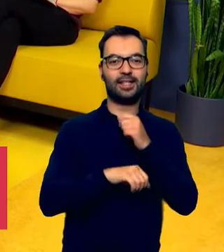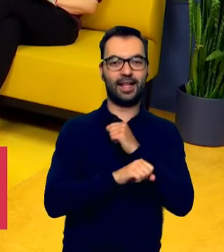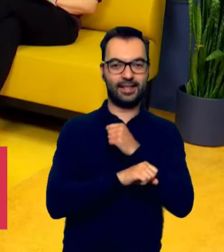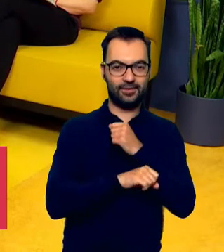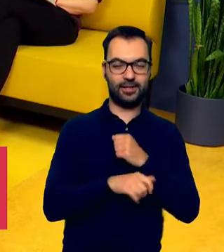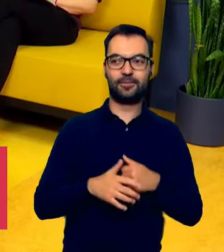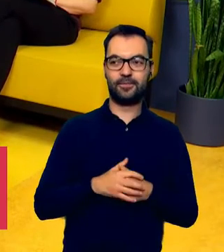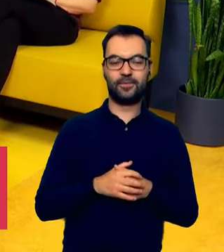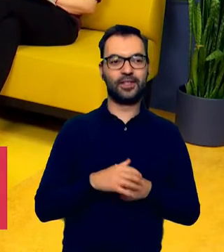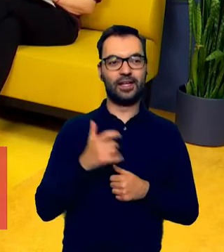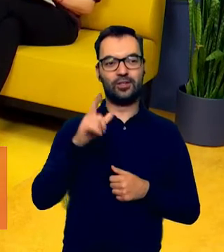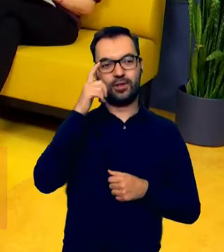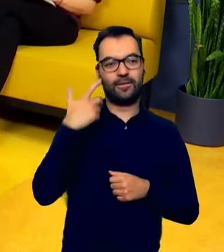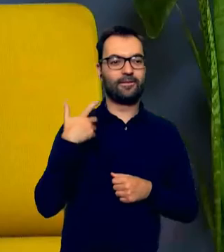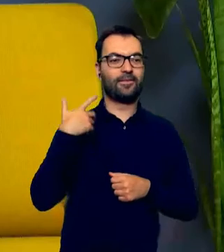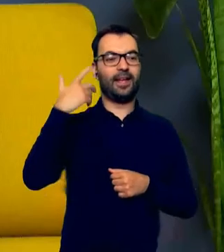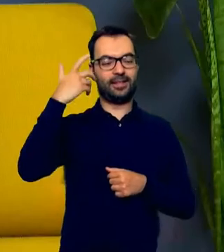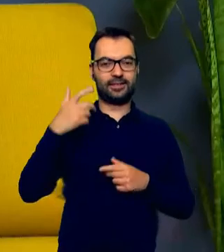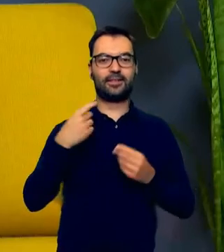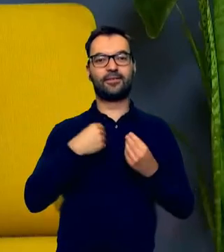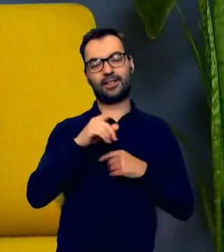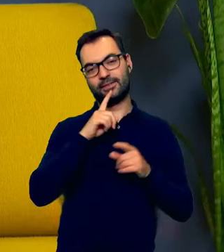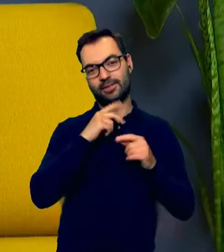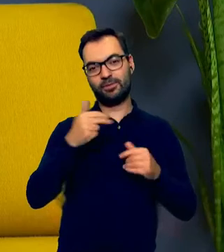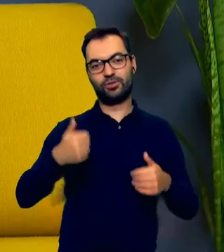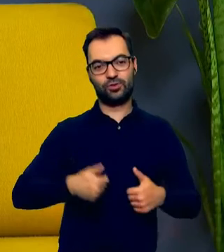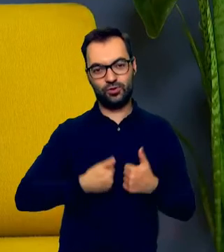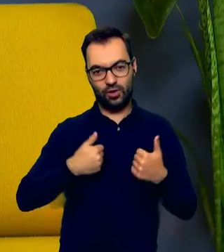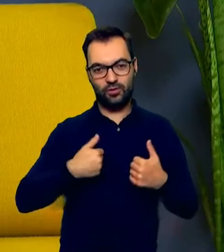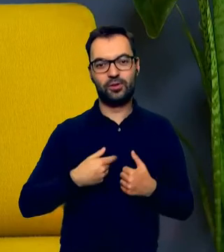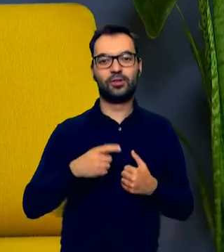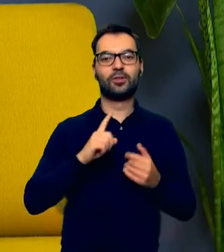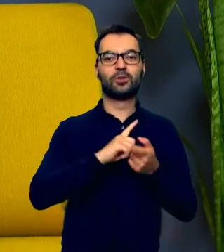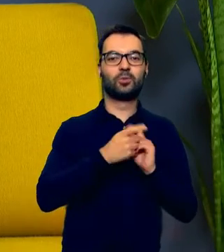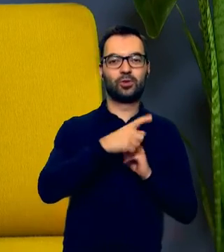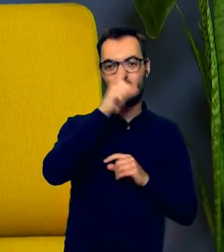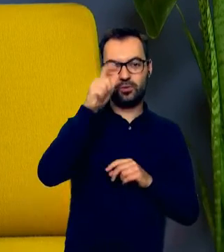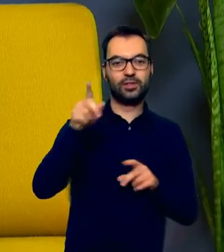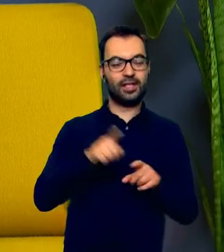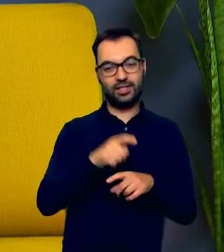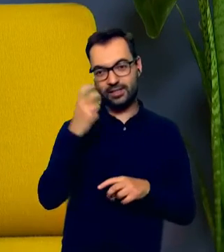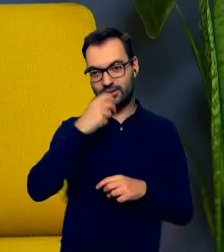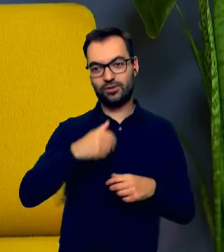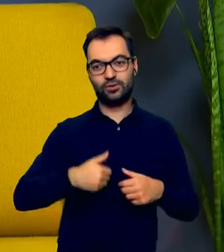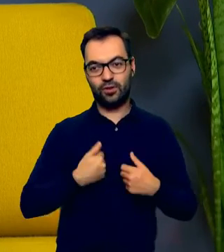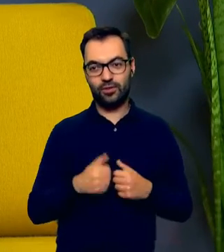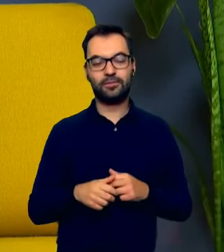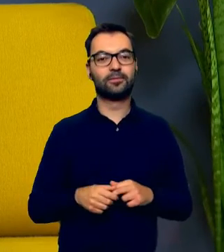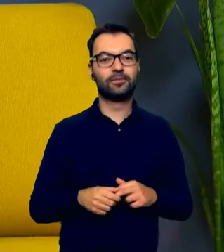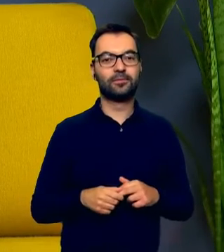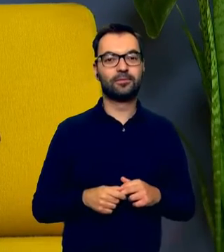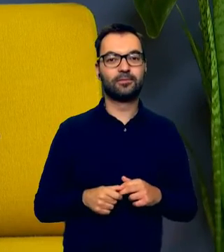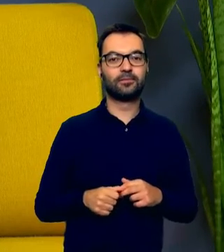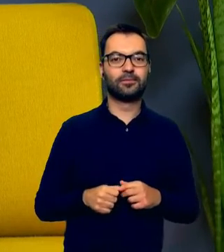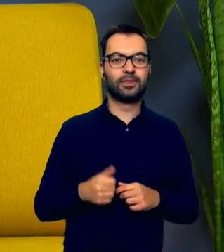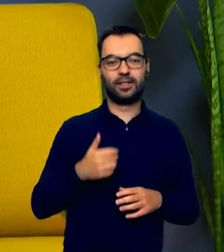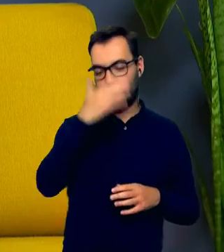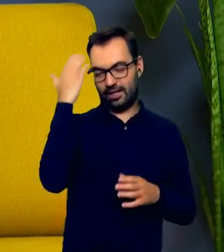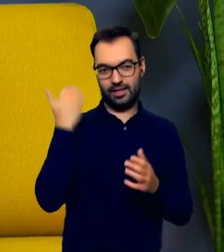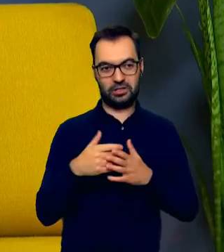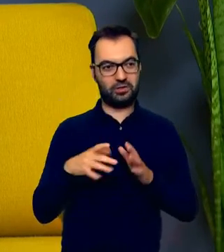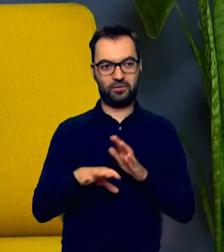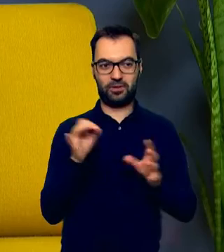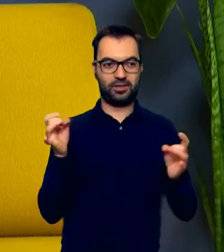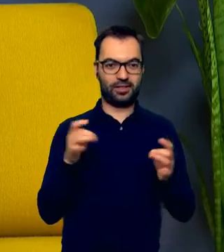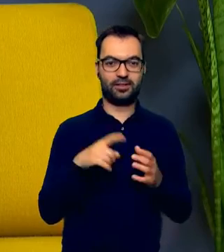takie gry właśnie, bo im człowiek starszy, tym więcej o zdrowiu, tym częściej spotyka się z ludźmi, którzy też interesują się zdrowiem. Nie wiem, czemu wybrałaś tą